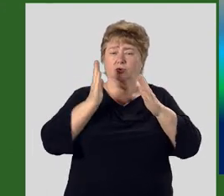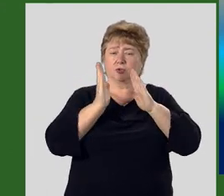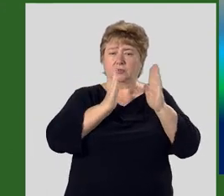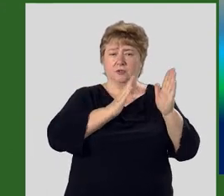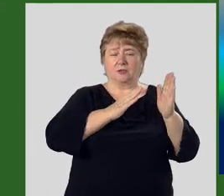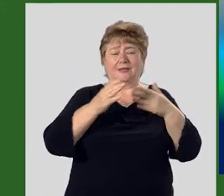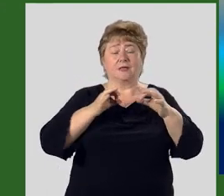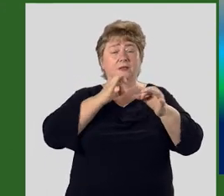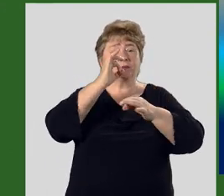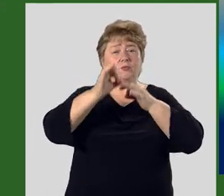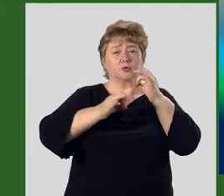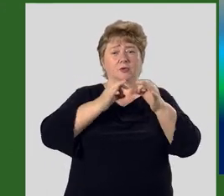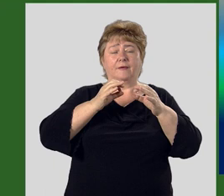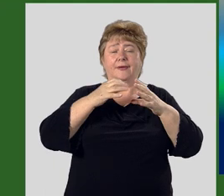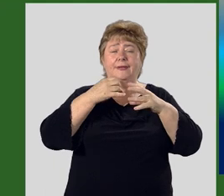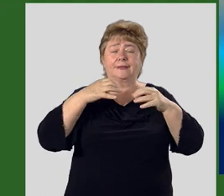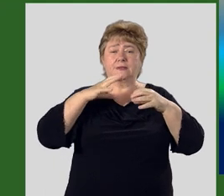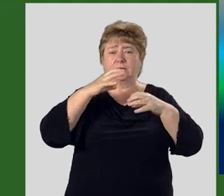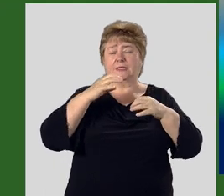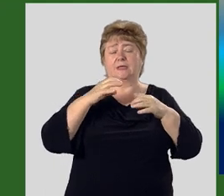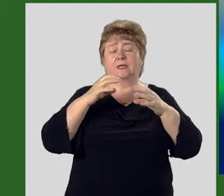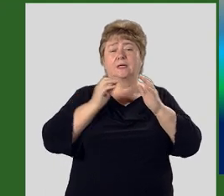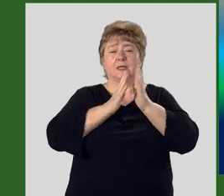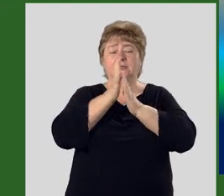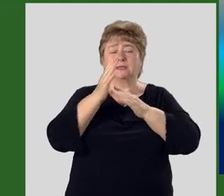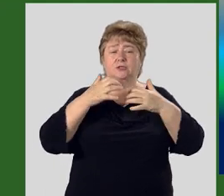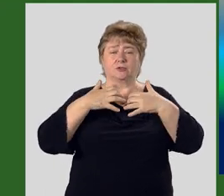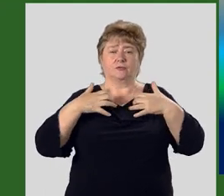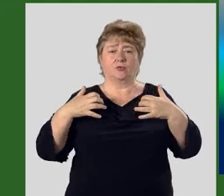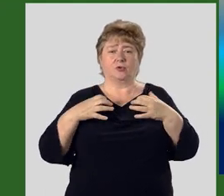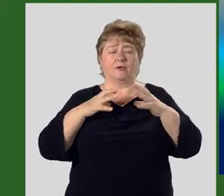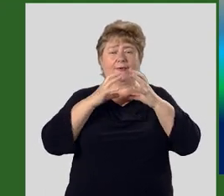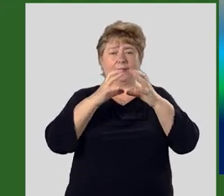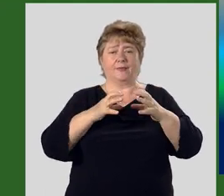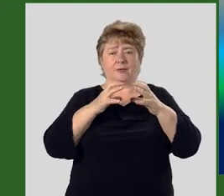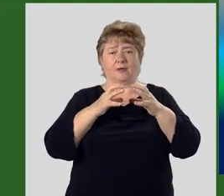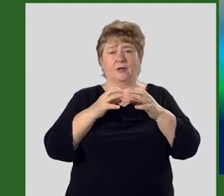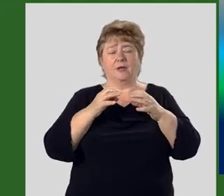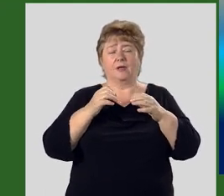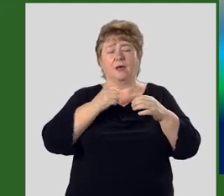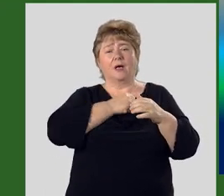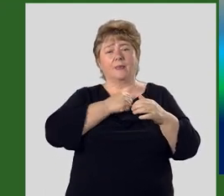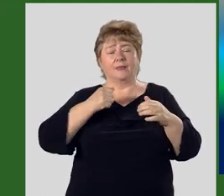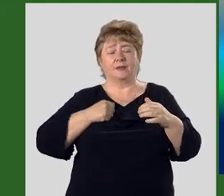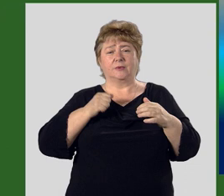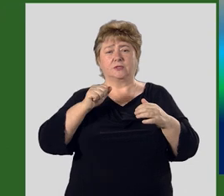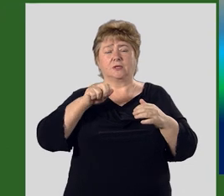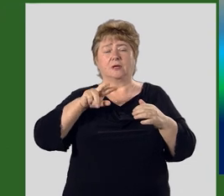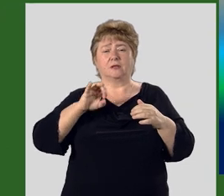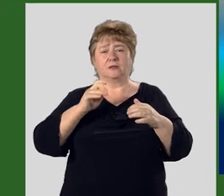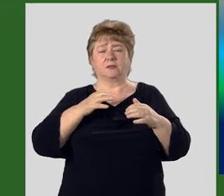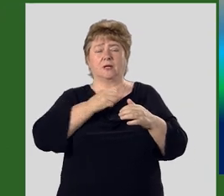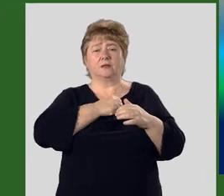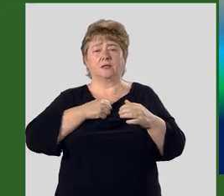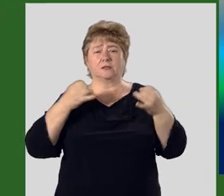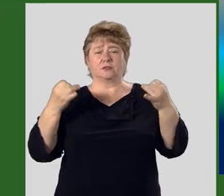системы или спутников Земли, растительного или животного мира, анатомический атлас или